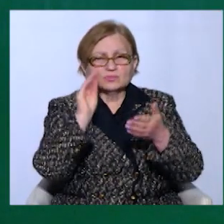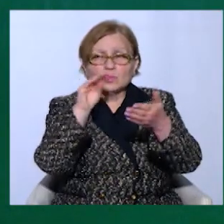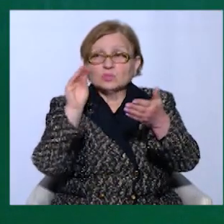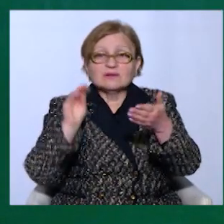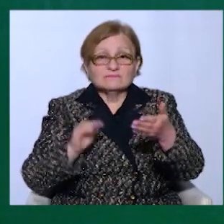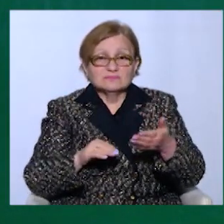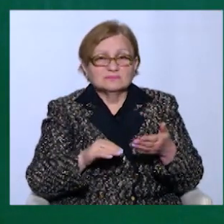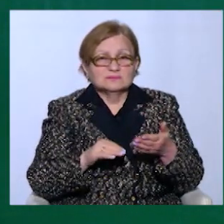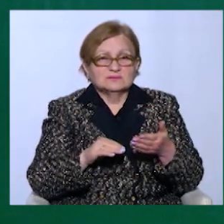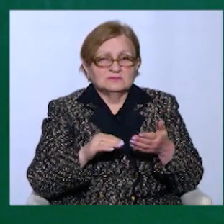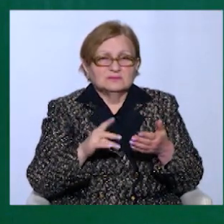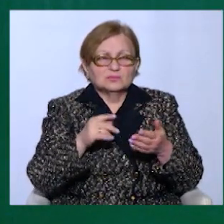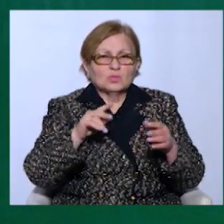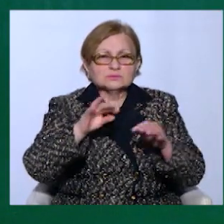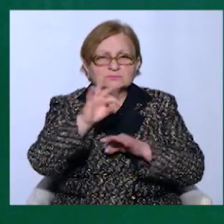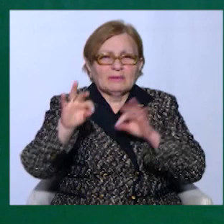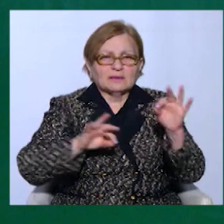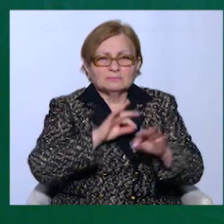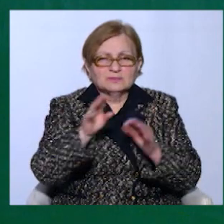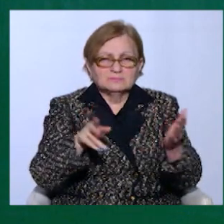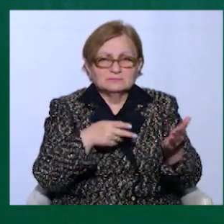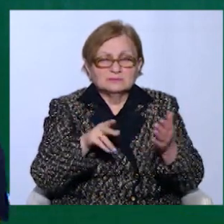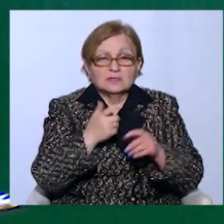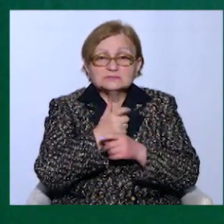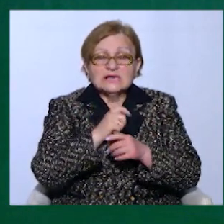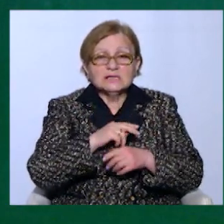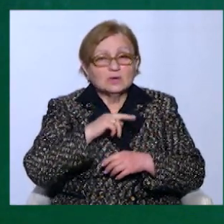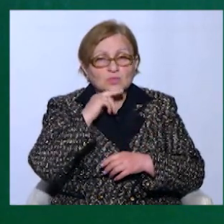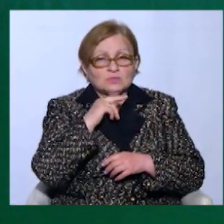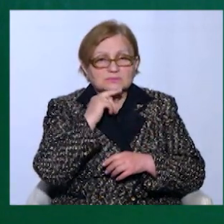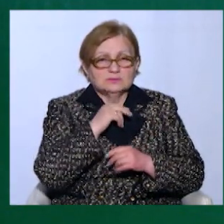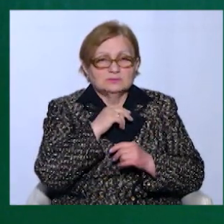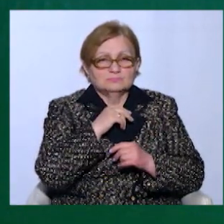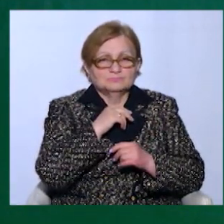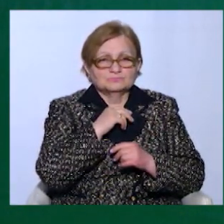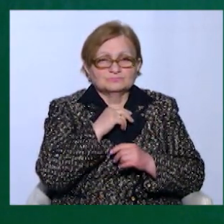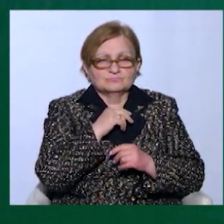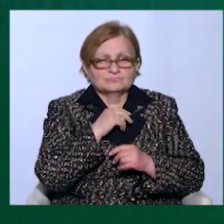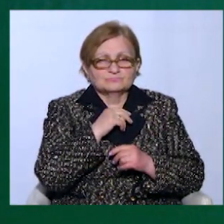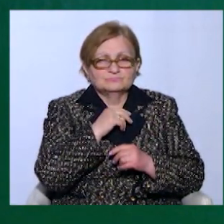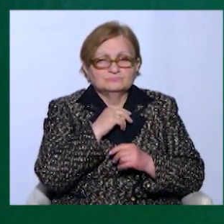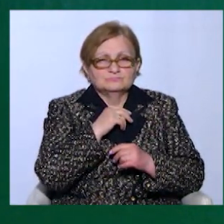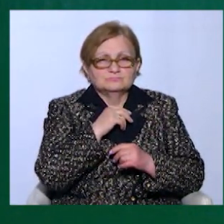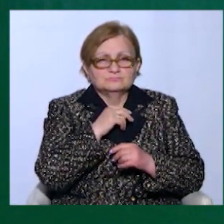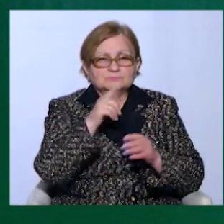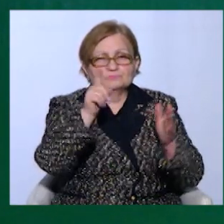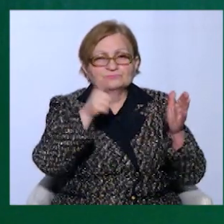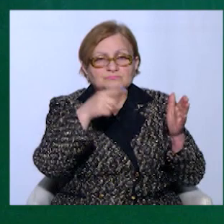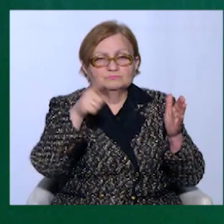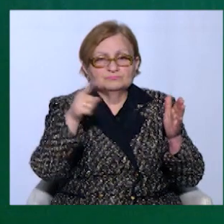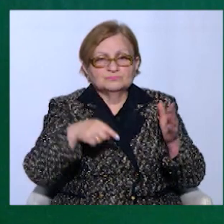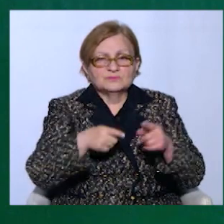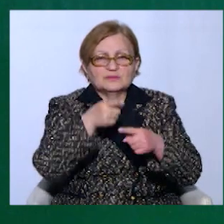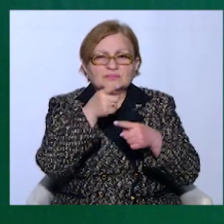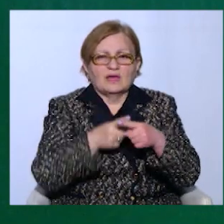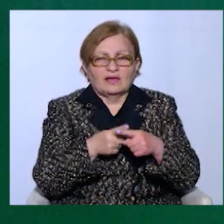ვამბობ მე? ეთქვათ პერიმეტრის გამოთვლა რო იყოს, ვიყოთ ძალიან ყურადღებით. პასუხებში ნახეთ რა წერია, გაშტრიხულია ნახევარი.